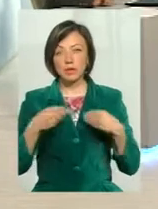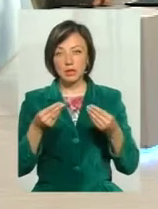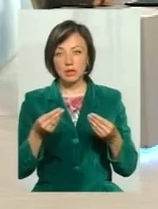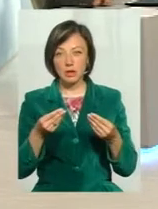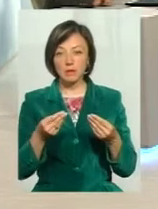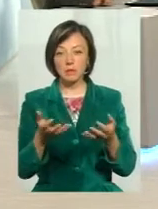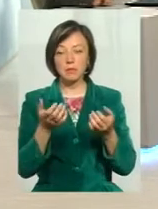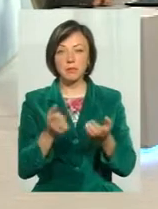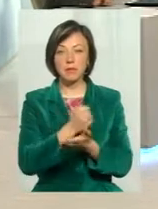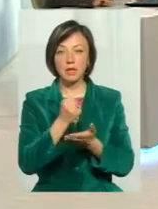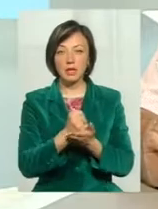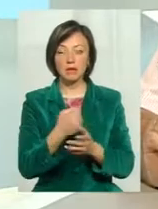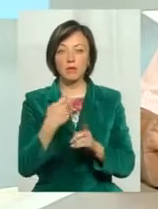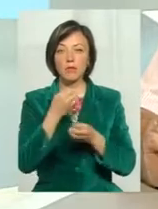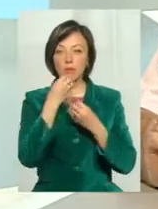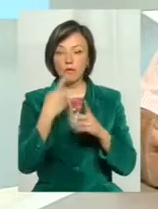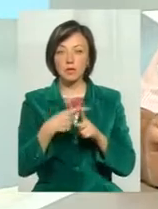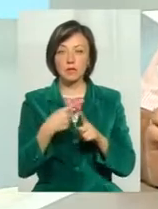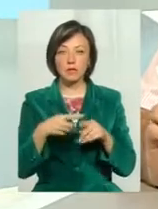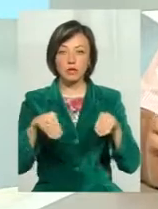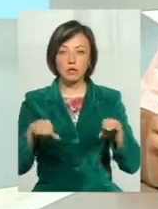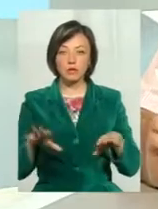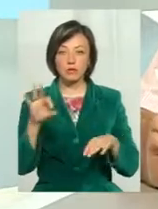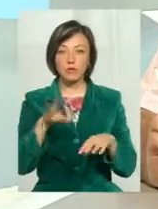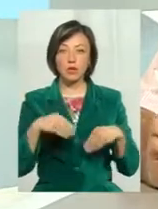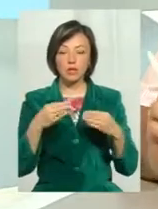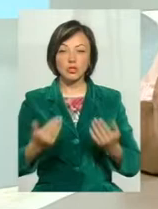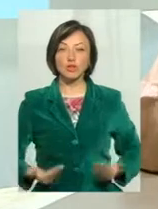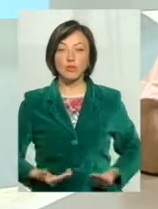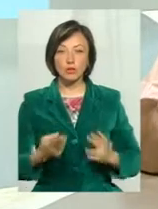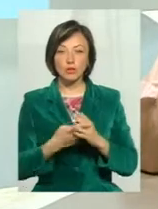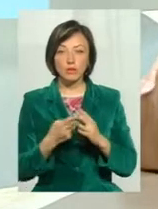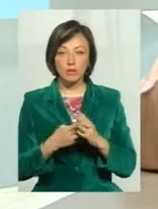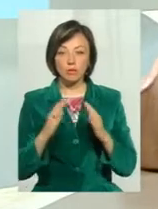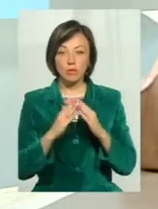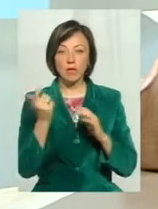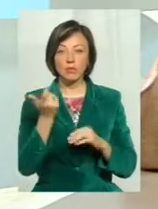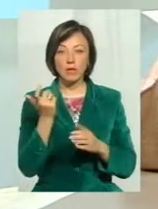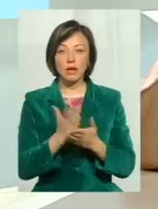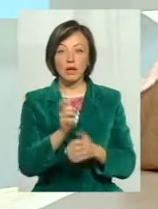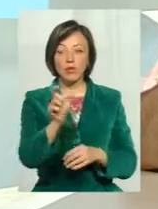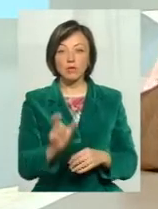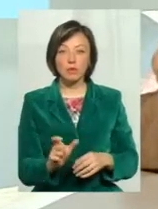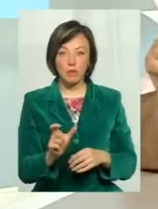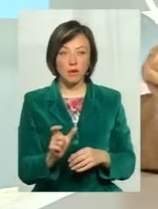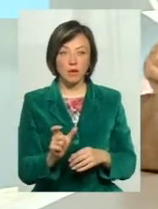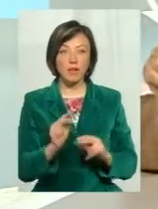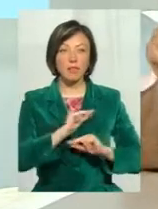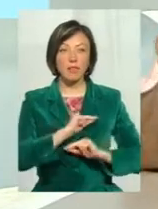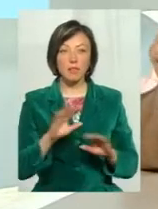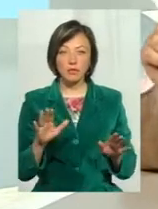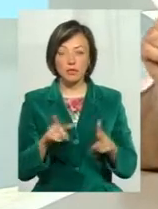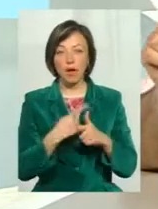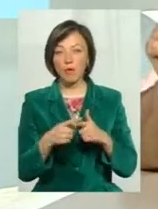прийняти позитивне рішення щодо надання житлової субсидії домогосподарству, в якої є особа, яка, ну, будемо говорити, не працює, да,